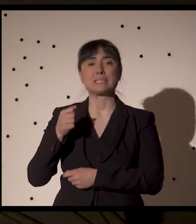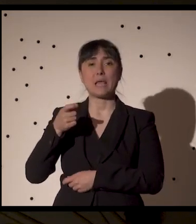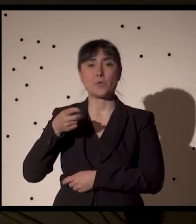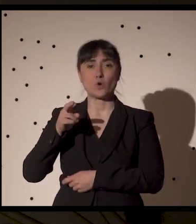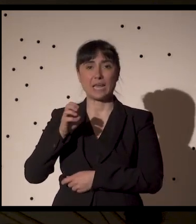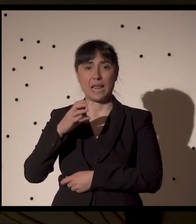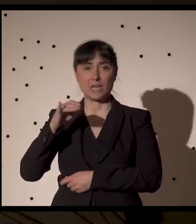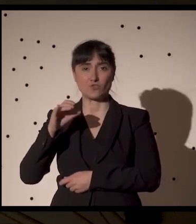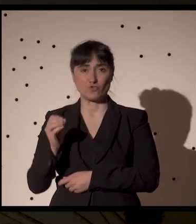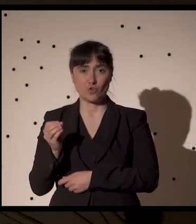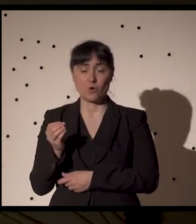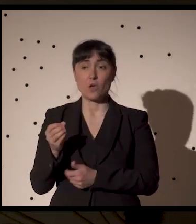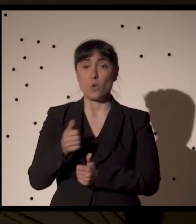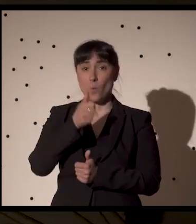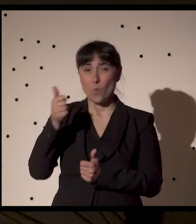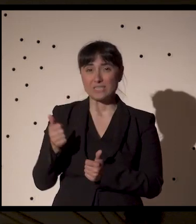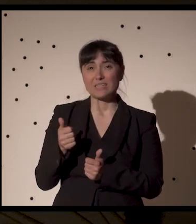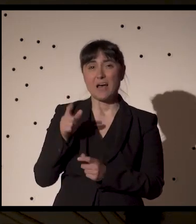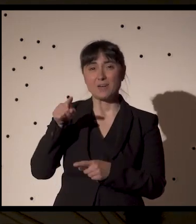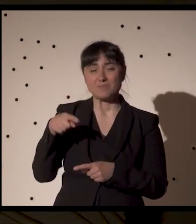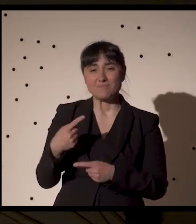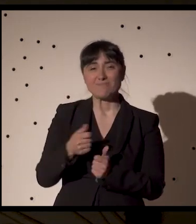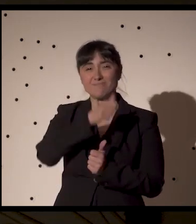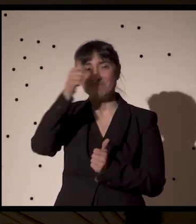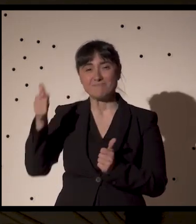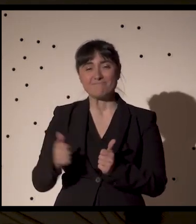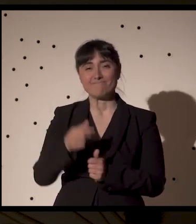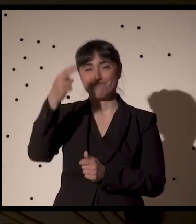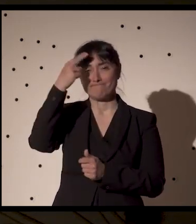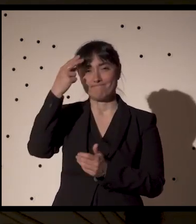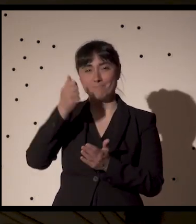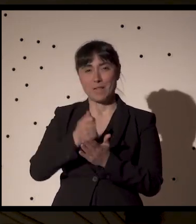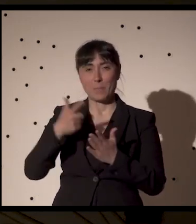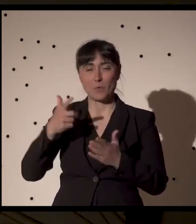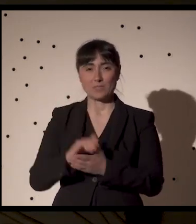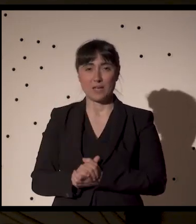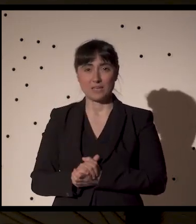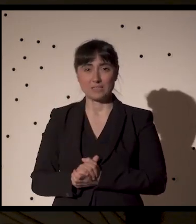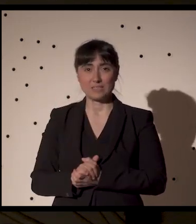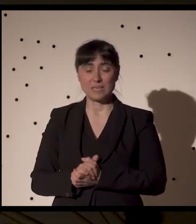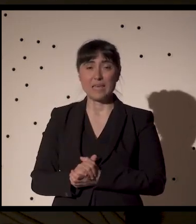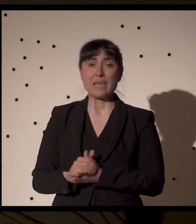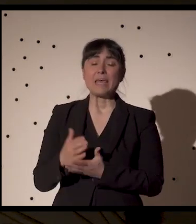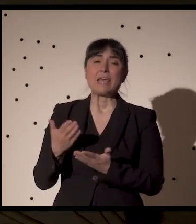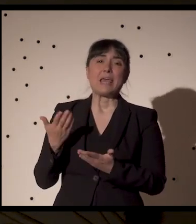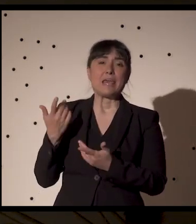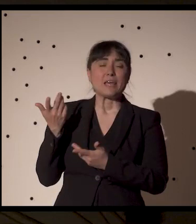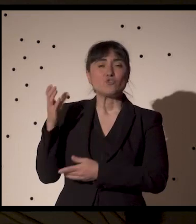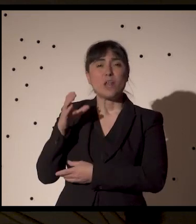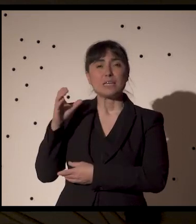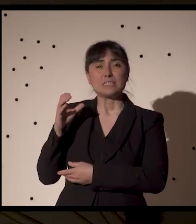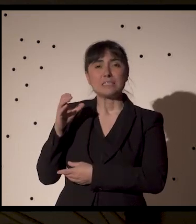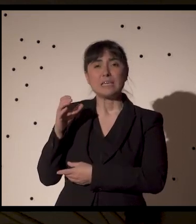presepio di San Francesco giusto Appunto e con le modalità proprie dell'inchiesta socio antropo ricerca tipica del teatro di narrazione di